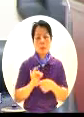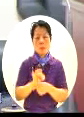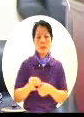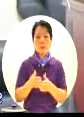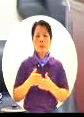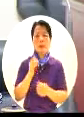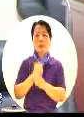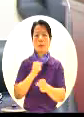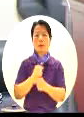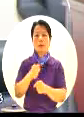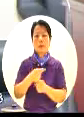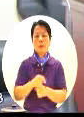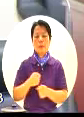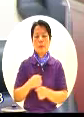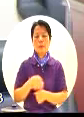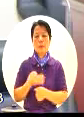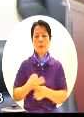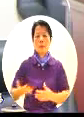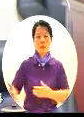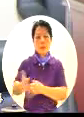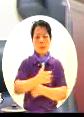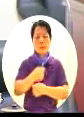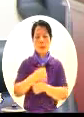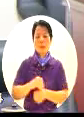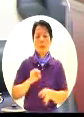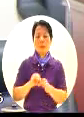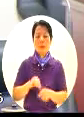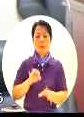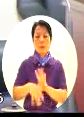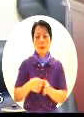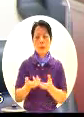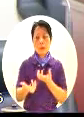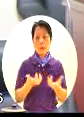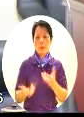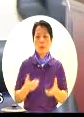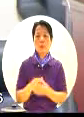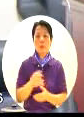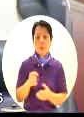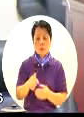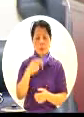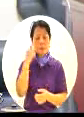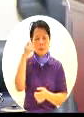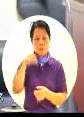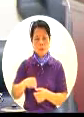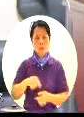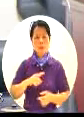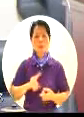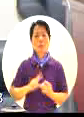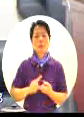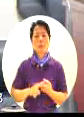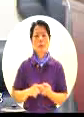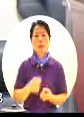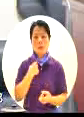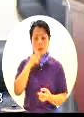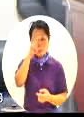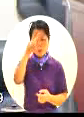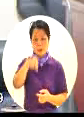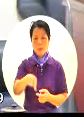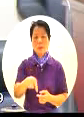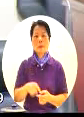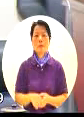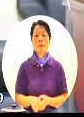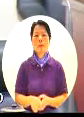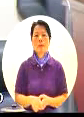来做一个统筹分配税款的一个重新调整。我呢，感觉实在啦，所以我希望讲吼，这条就对